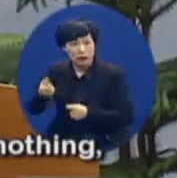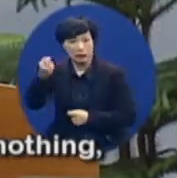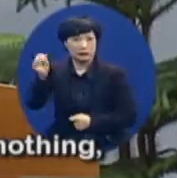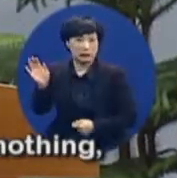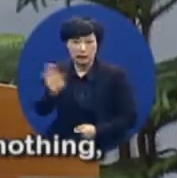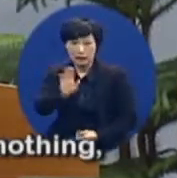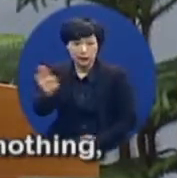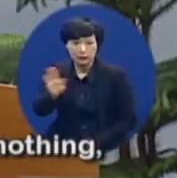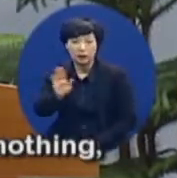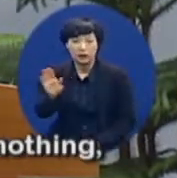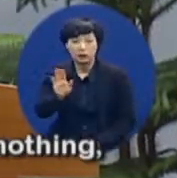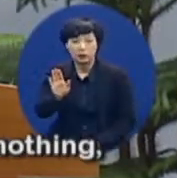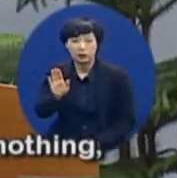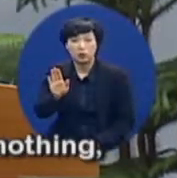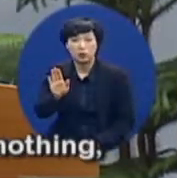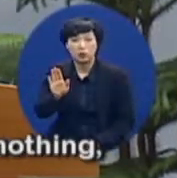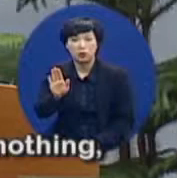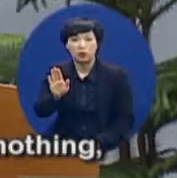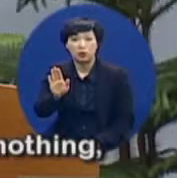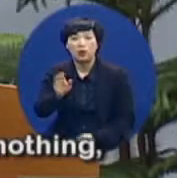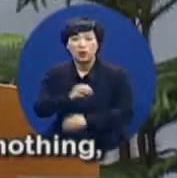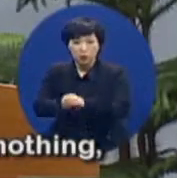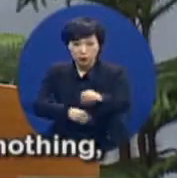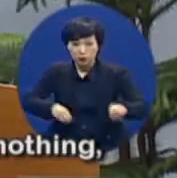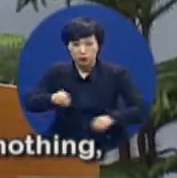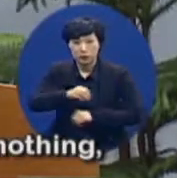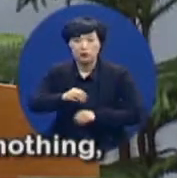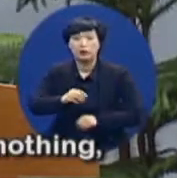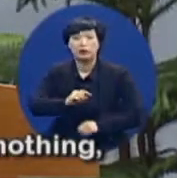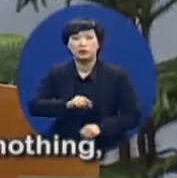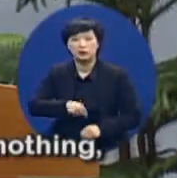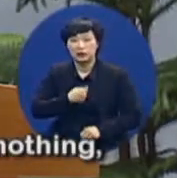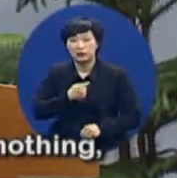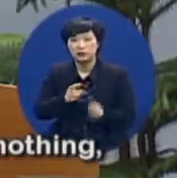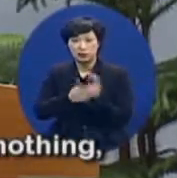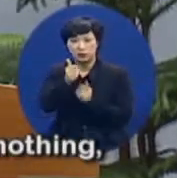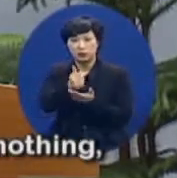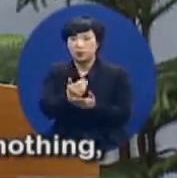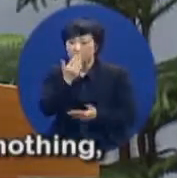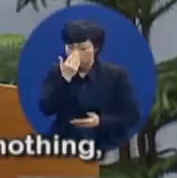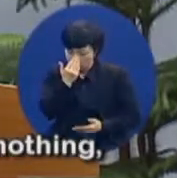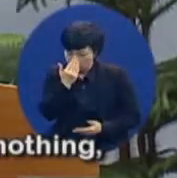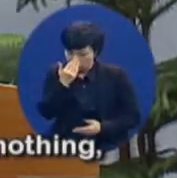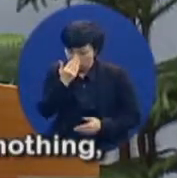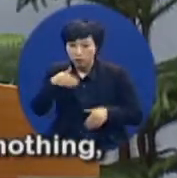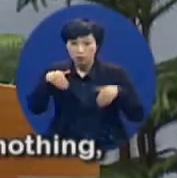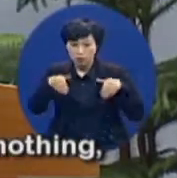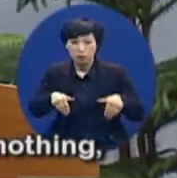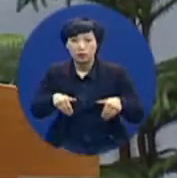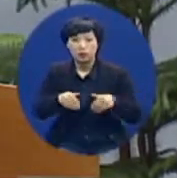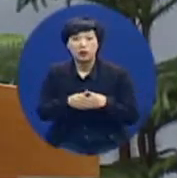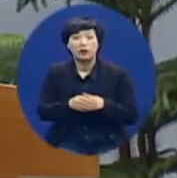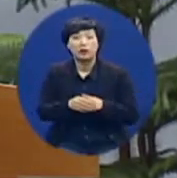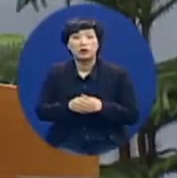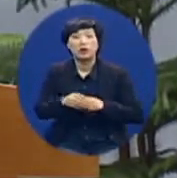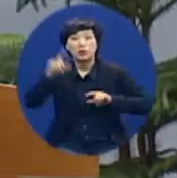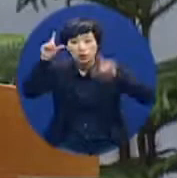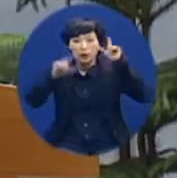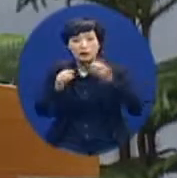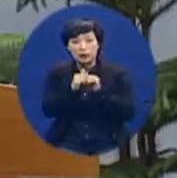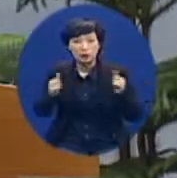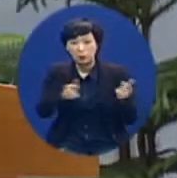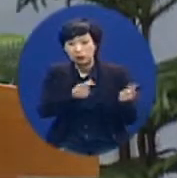취 것으로 여기지 아니하시고 오히려 자기를 비어 종 형태를 가져 사람들과 같이